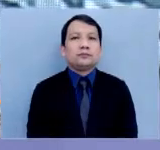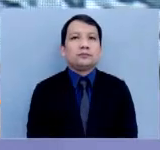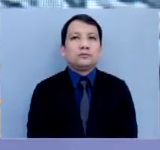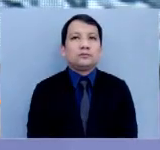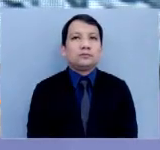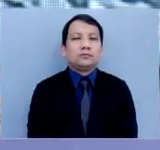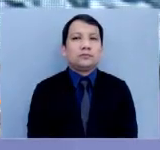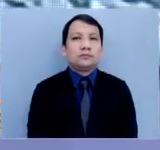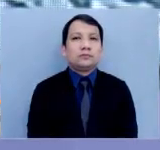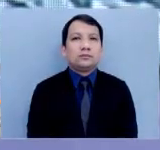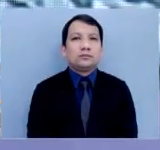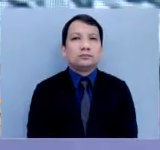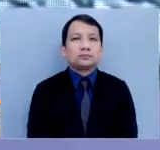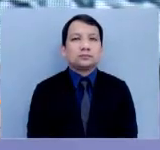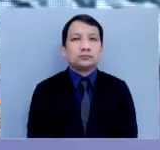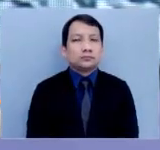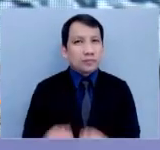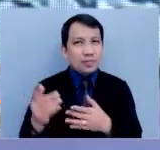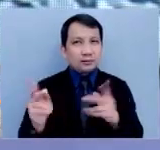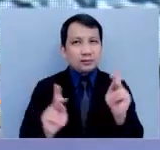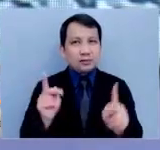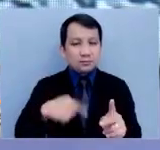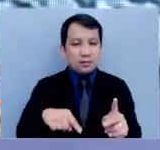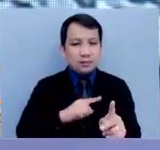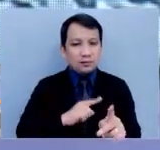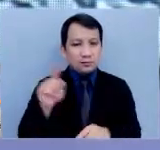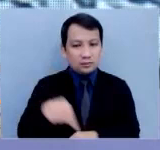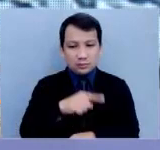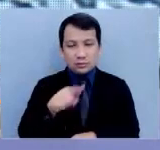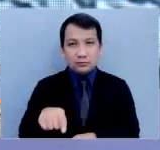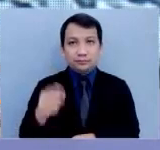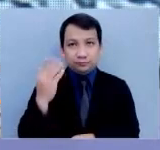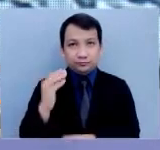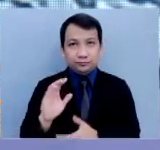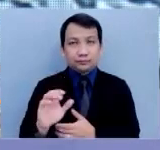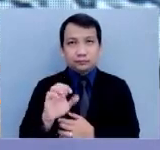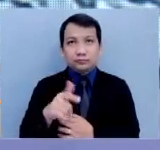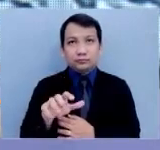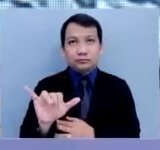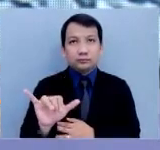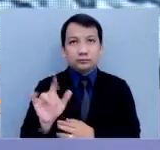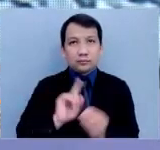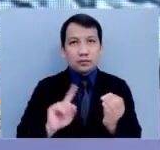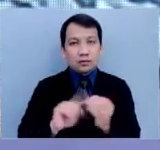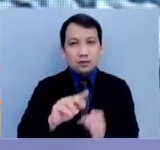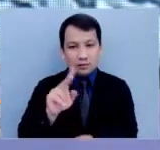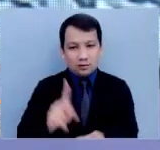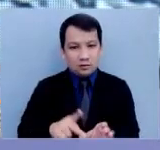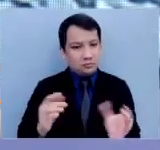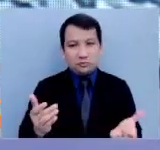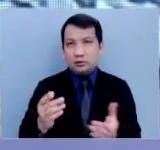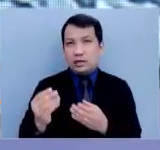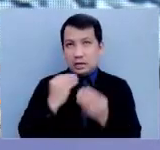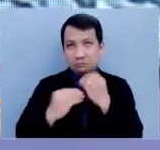Nagsisiksikan sa pantalan ang maraming stranded na pasahero matapos makansela mga biyahe dahil sa bagyong Egay. Ang ilan sa mga pasahero wala na raw